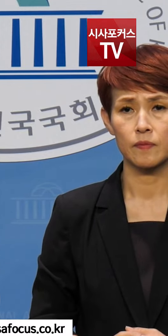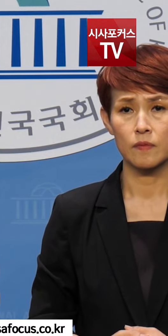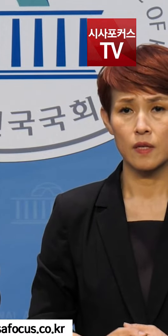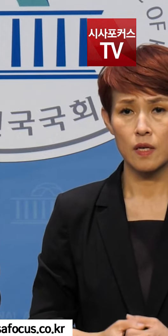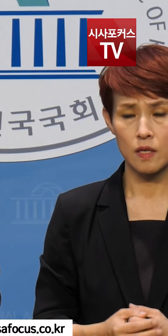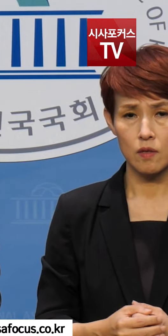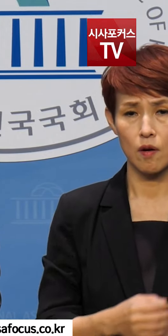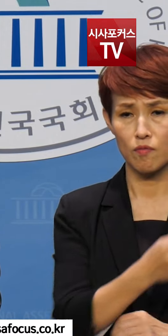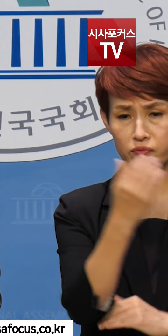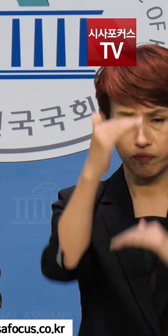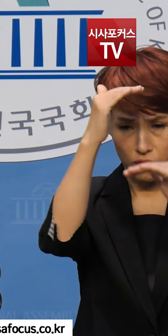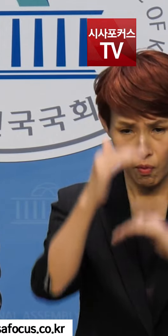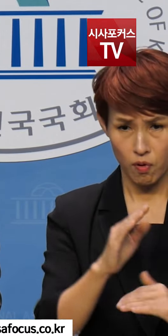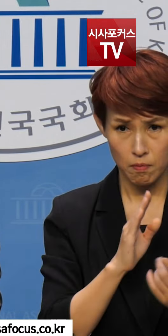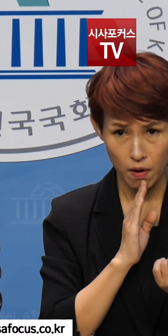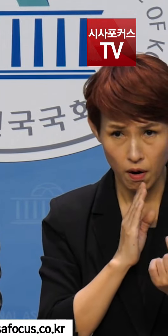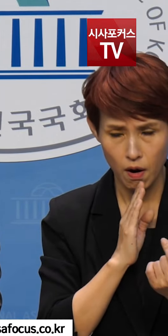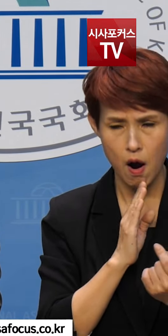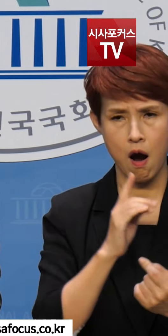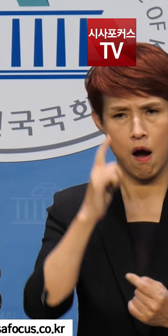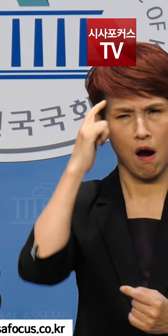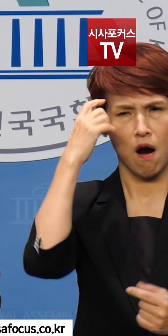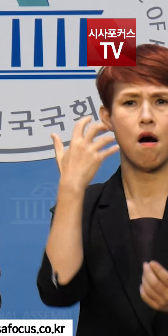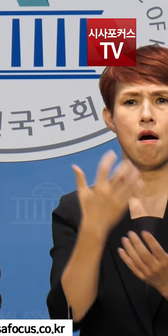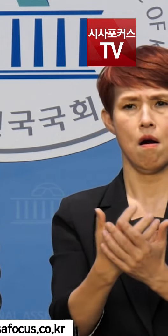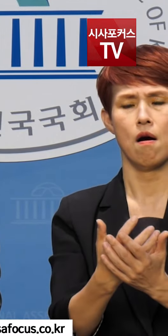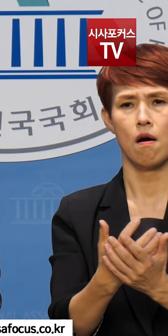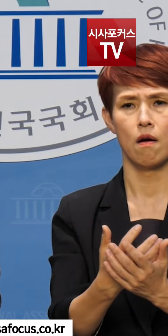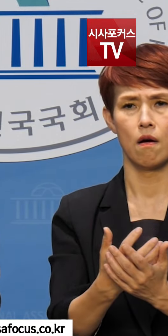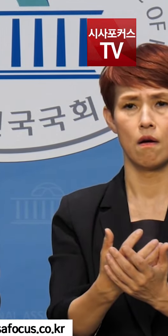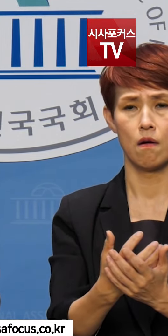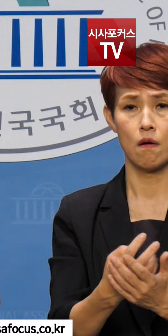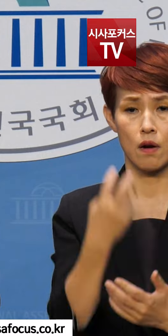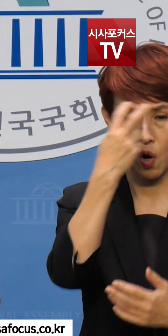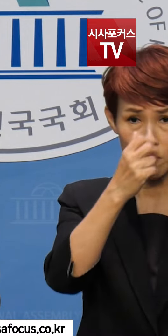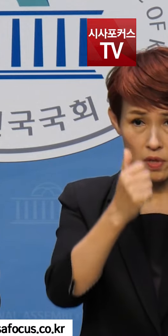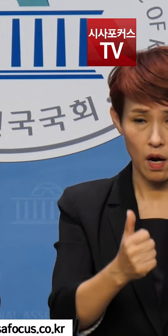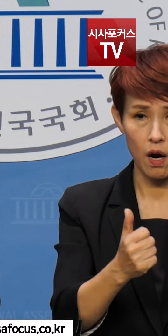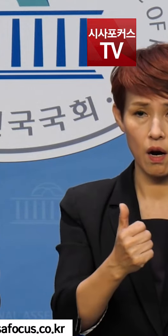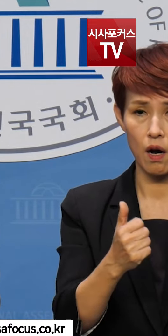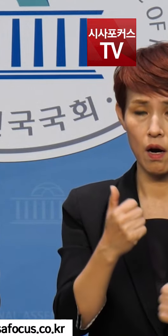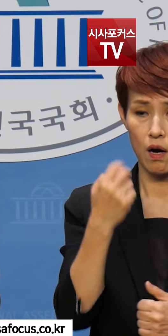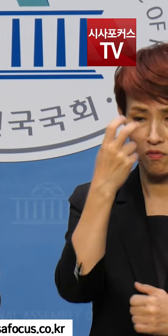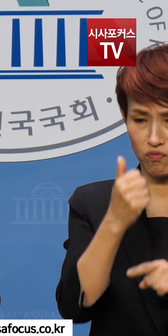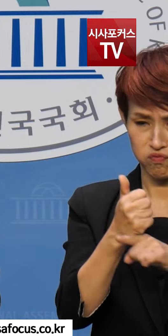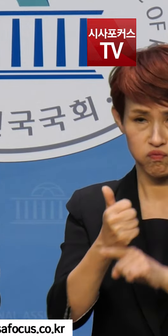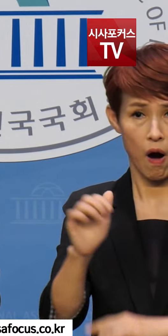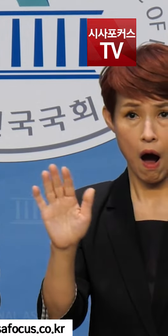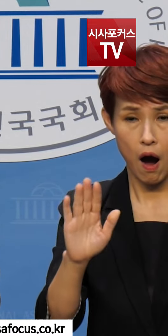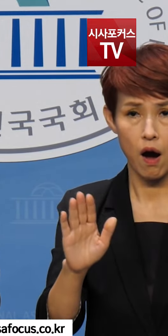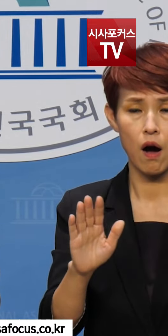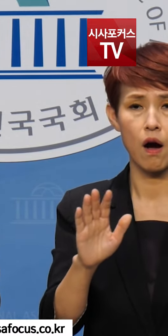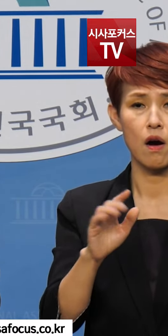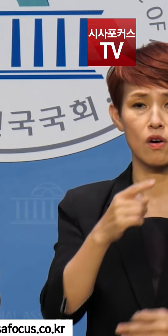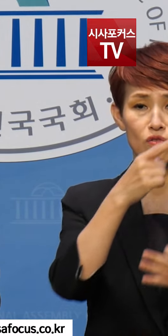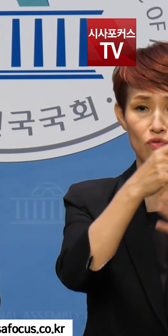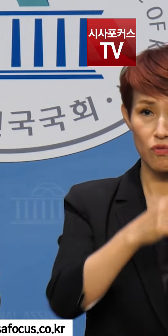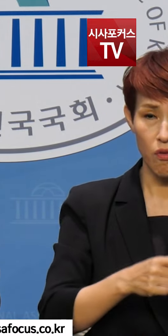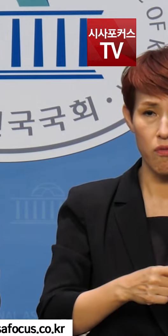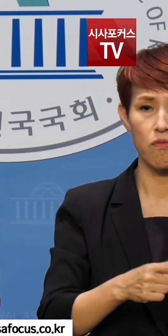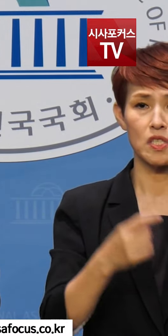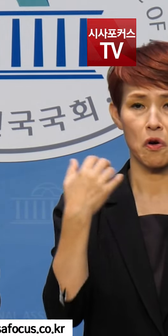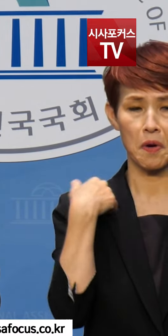이런 언론 보도가 사실이라면 경악을 금치 못할 일입니다. 검사가 범죄를 수사하는 것이 아니라 윤석열 검찰 독재